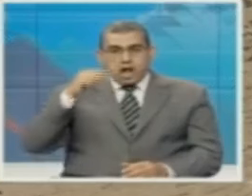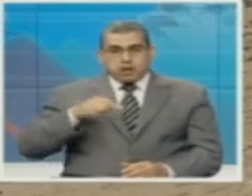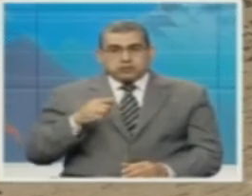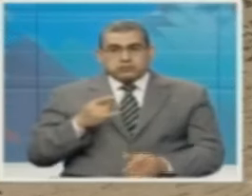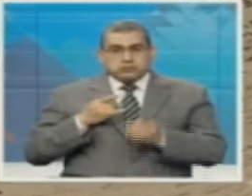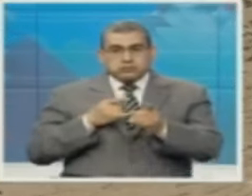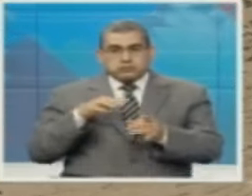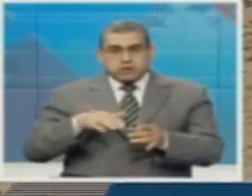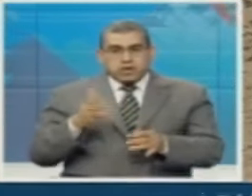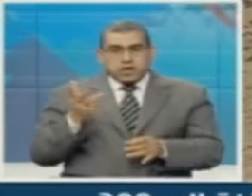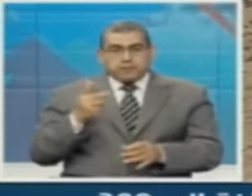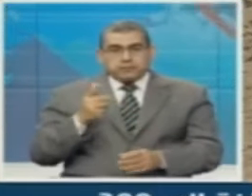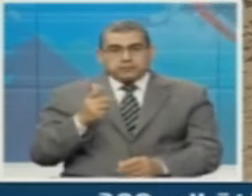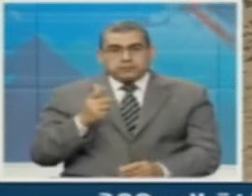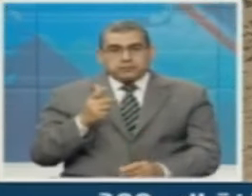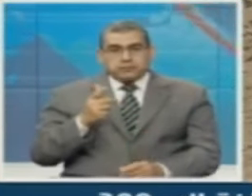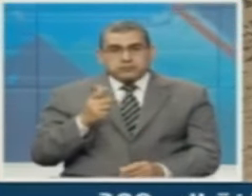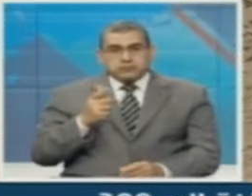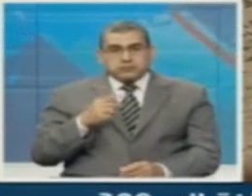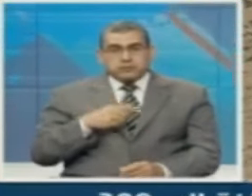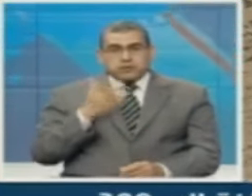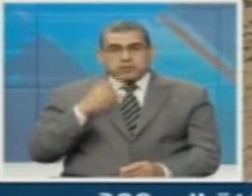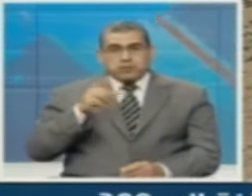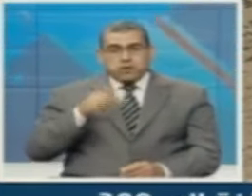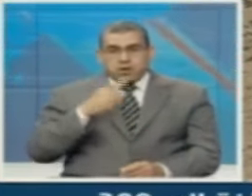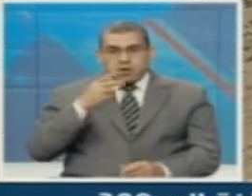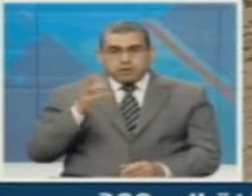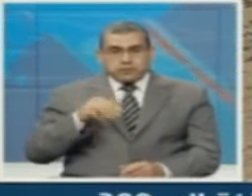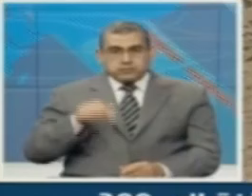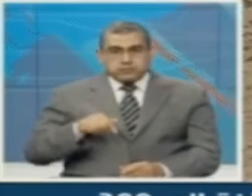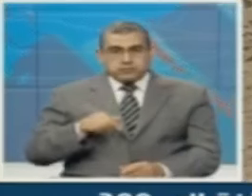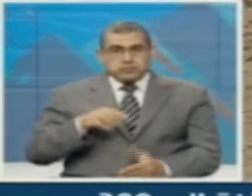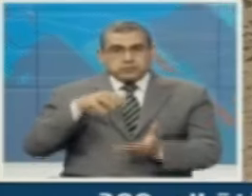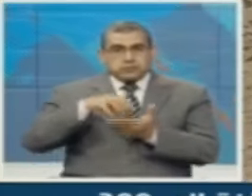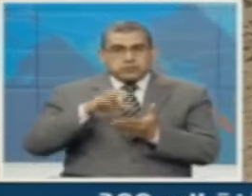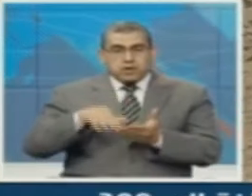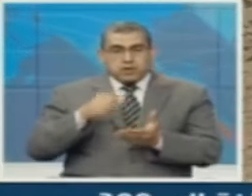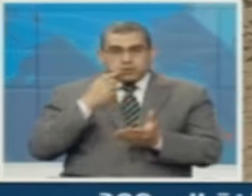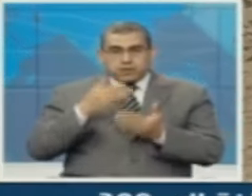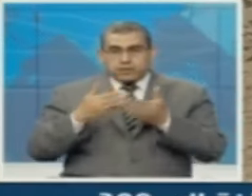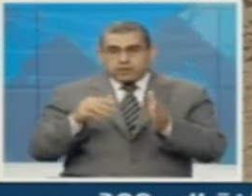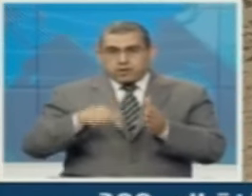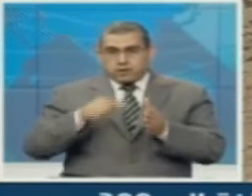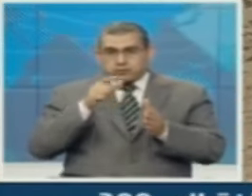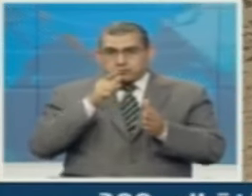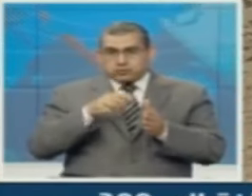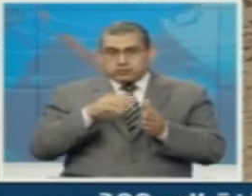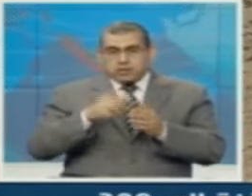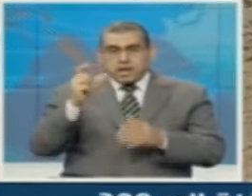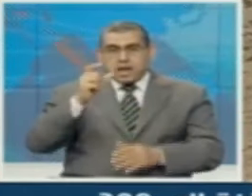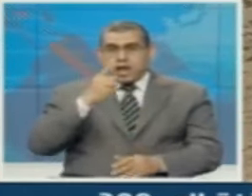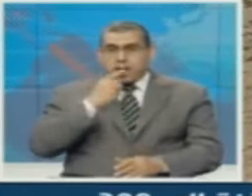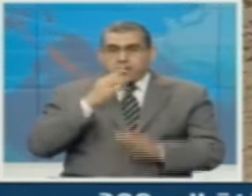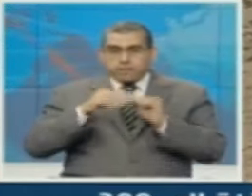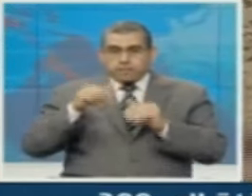في فلسطين ما زالت الصورة واحدة، سواء هنا في هذا المكان أمام أحد المخازن الخاصة بالهلال الأحمر